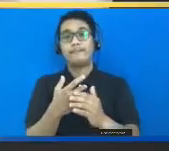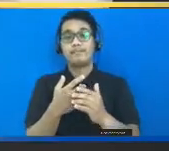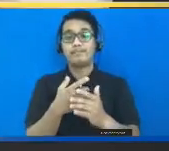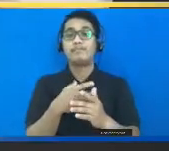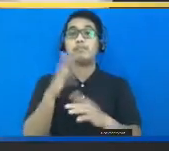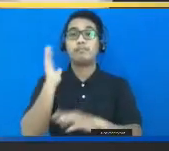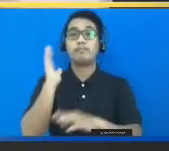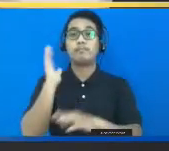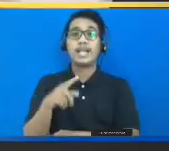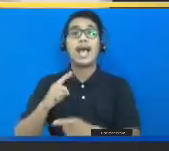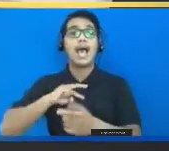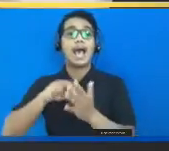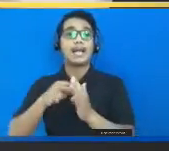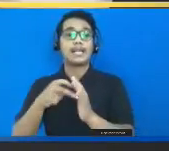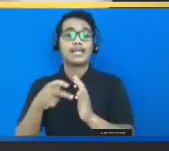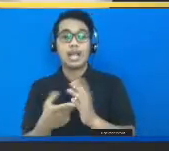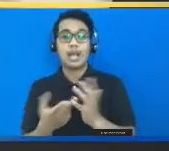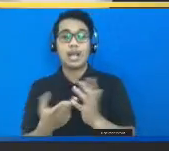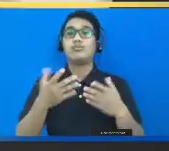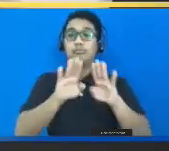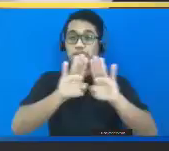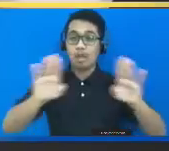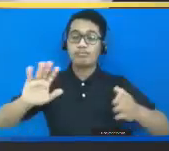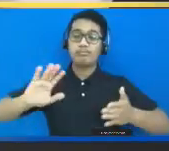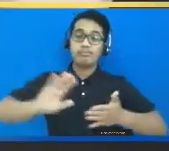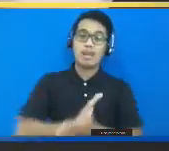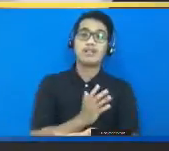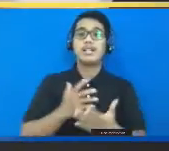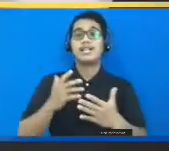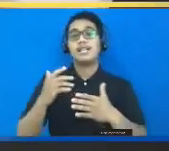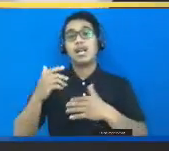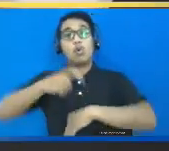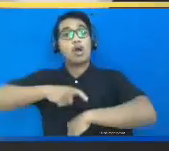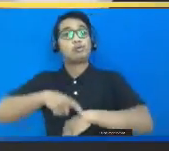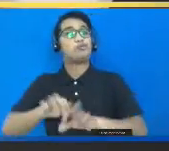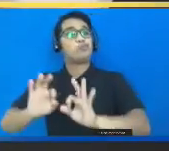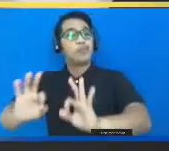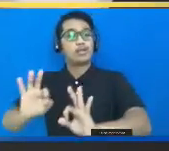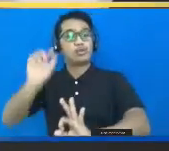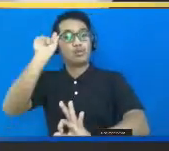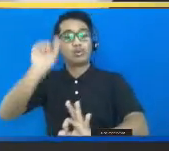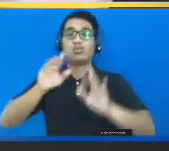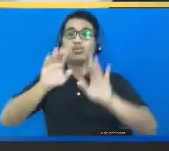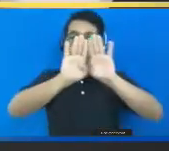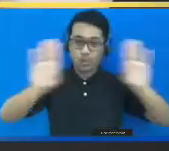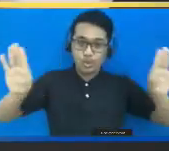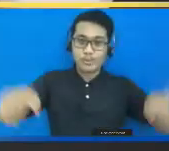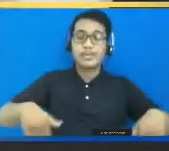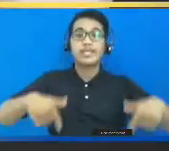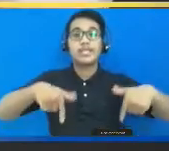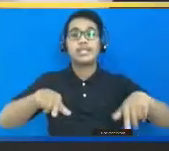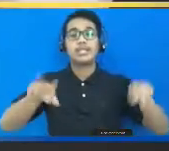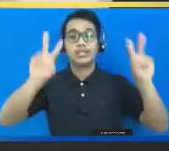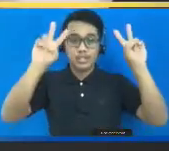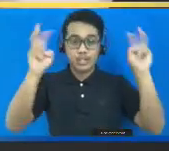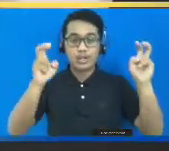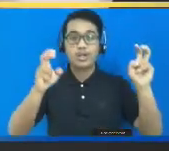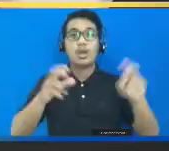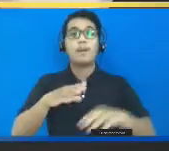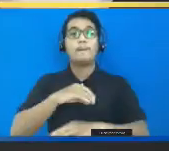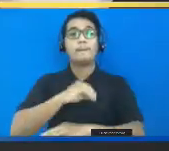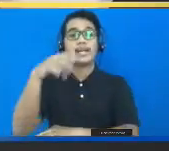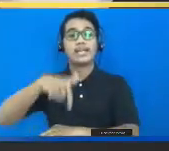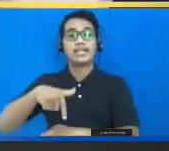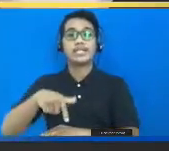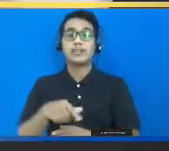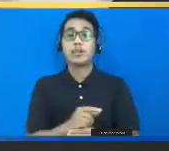ada kesempatan yang terbuka dan ada momentum yang bisa dilakukan dan saran kita ngomongin nya ber sesuai dengan topik pagi hari ini transisi